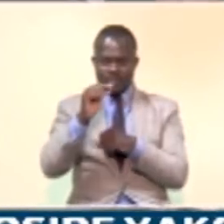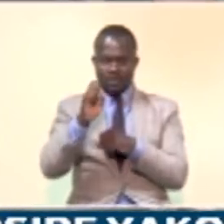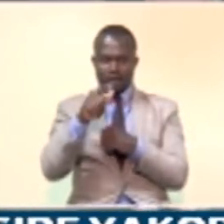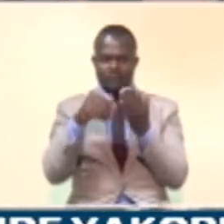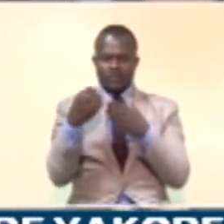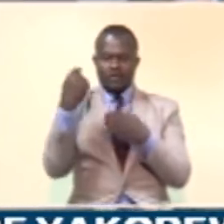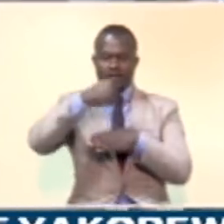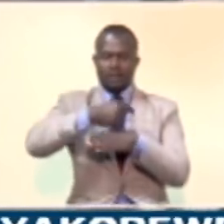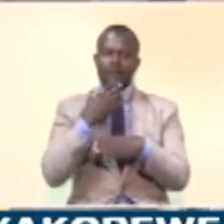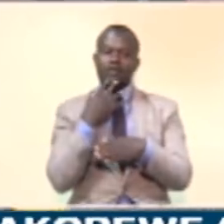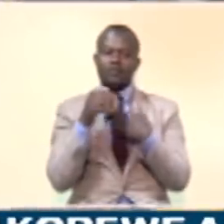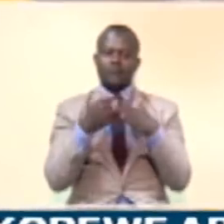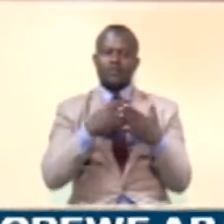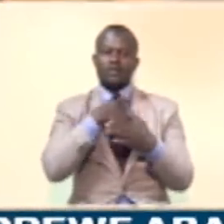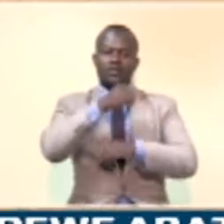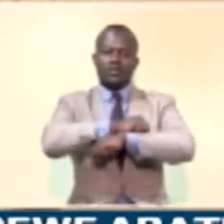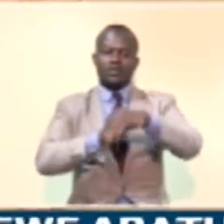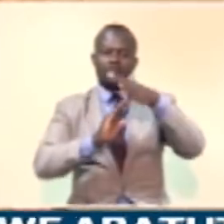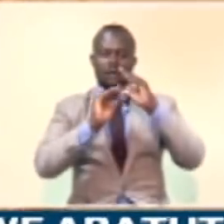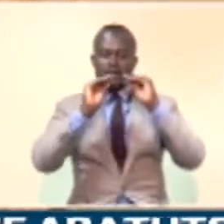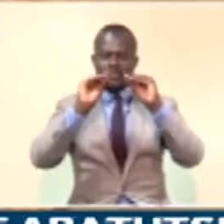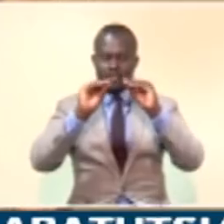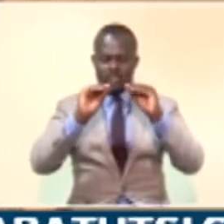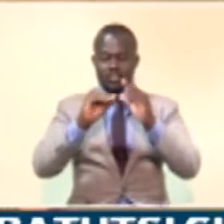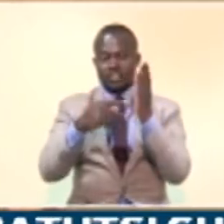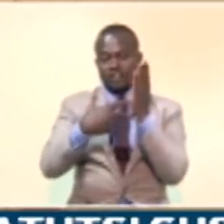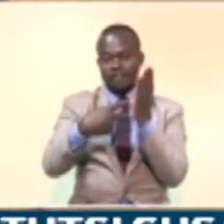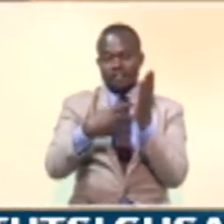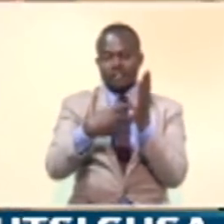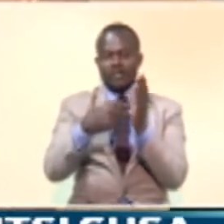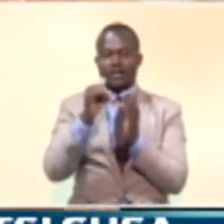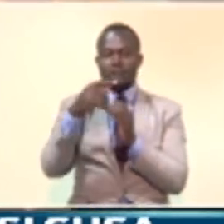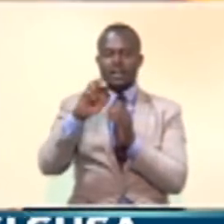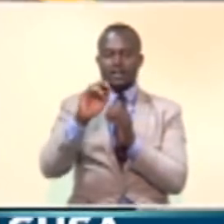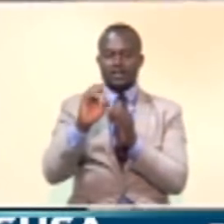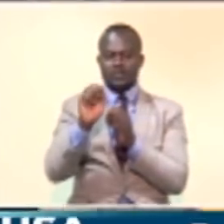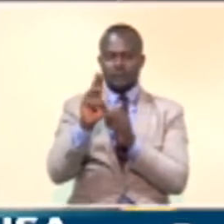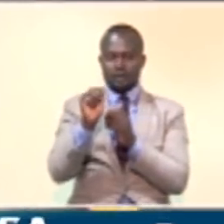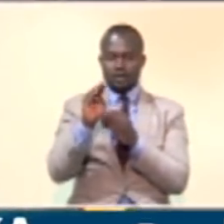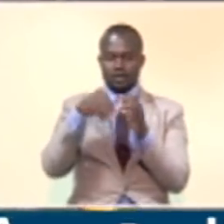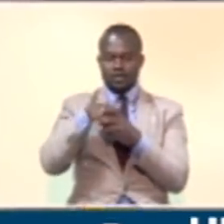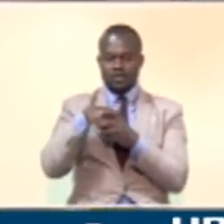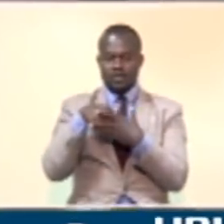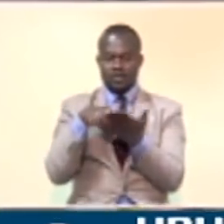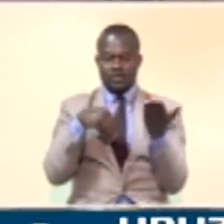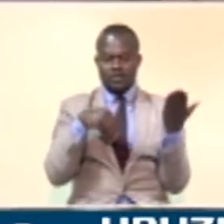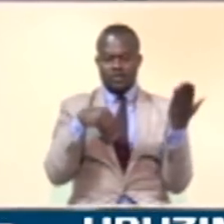ku gicamunsi cyo kuri uyu wa kane yasuye ishuri rikuru ryigisha ubumenyi ngiro rya IPRC Tumba riherereye mu karere ka Rulindo ni mu ntara ya Majyaruguru. Kuri